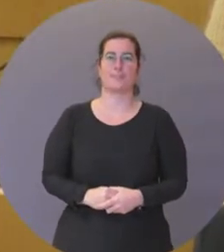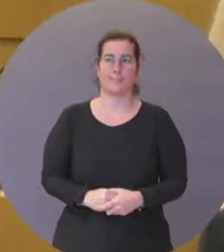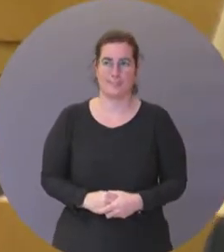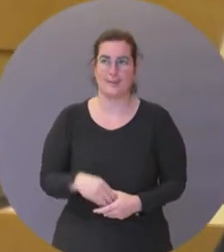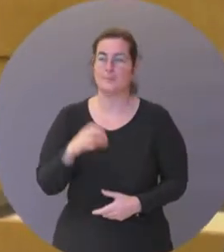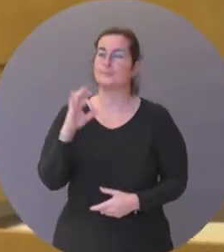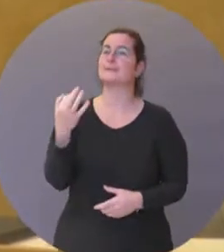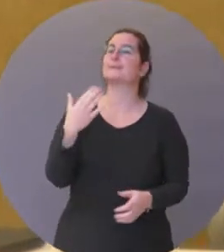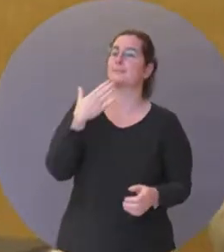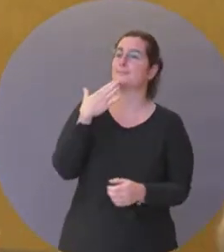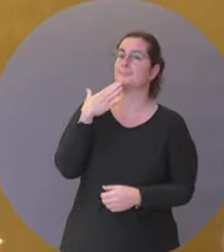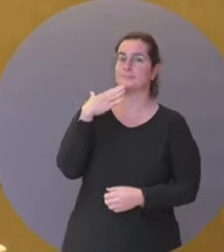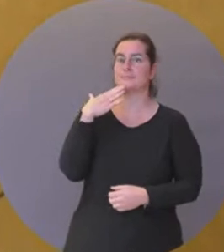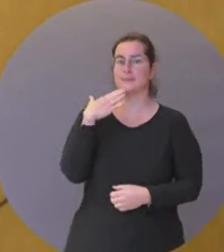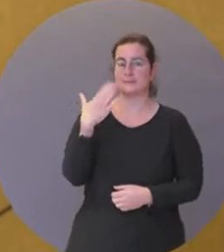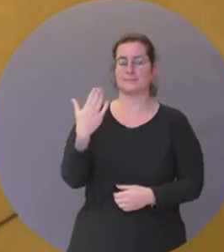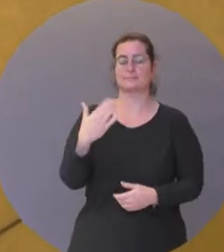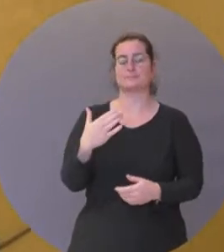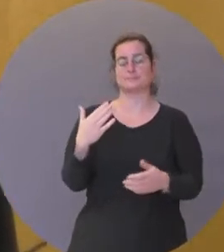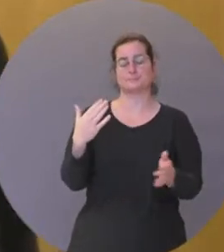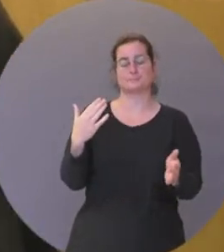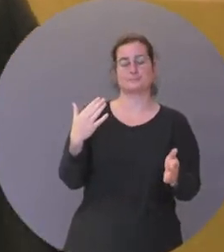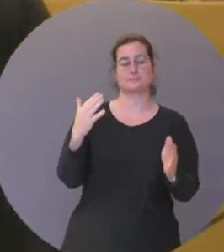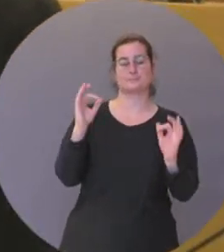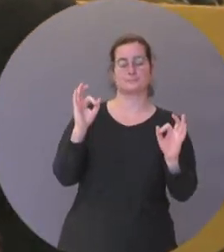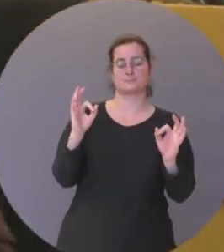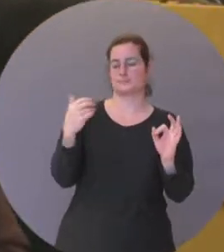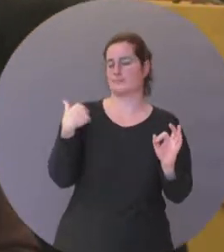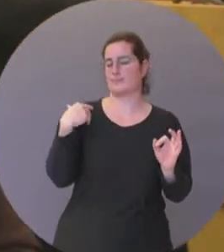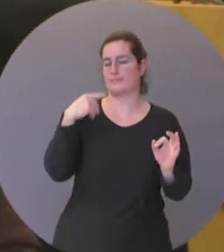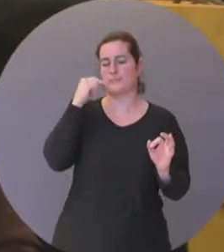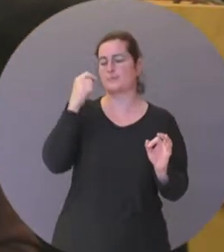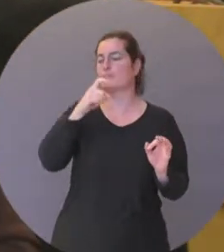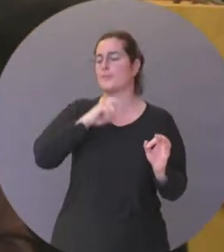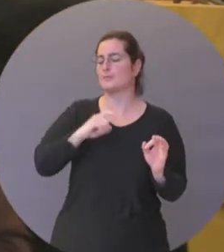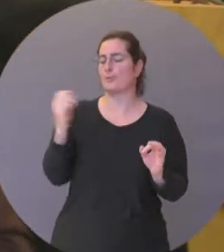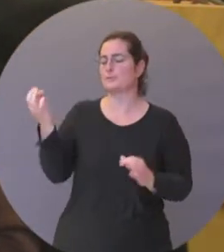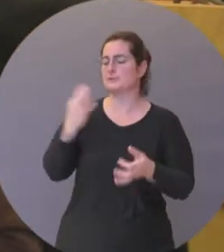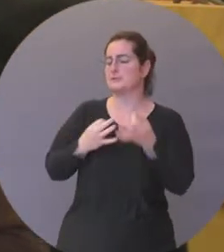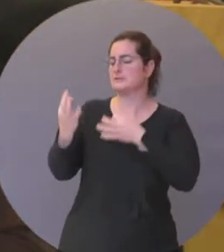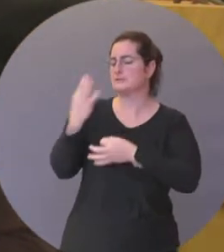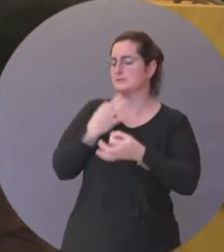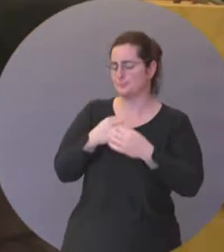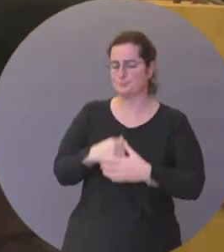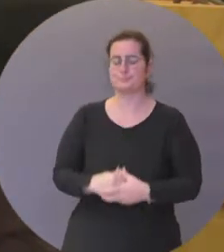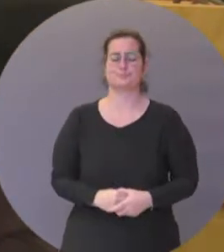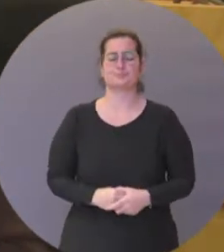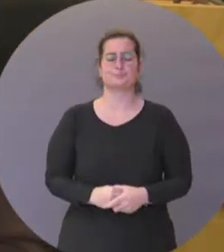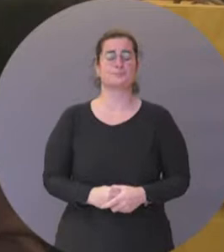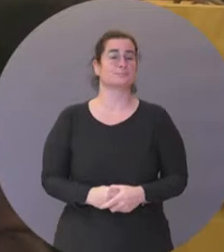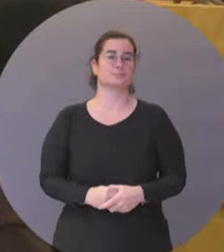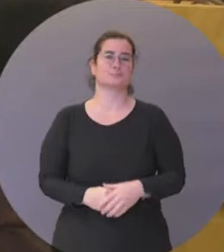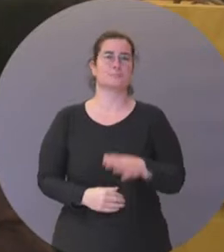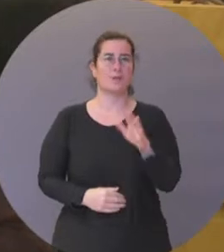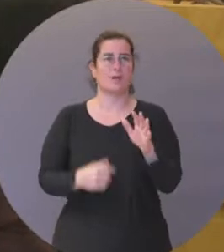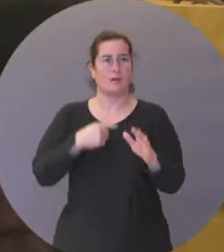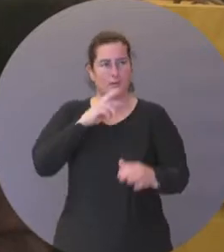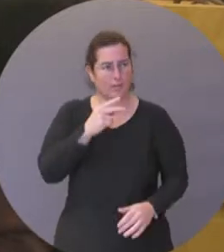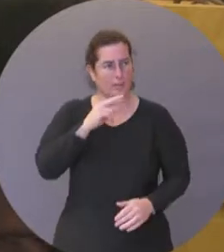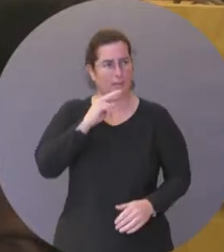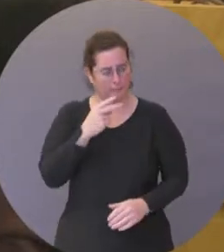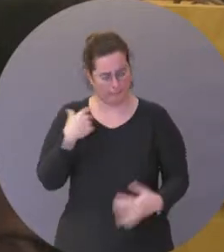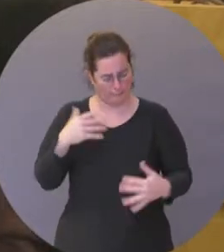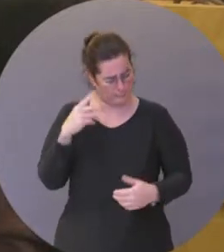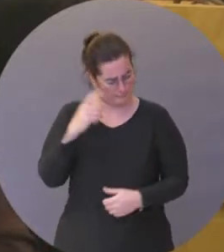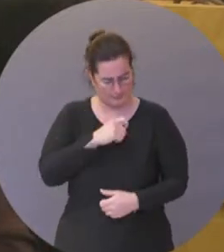réaction aux propos de Dominique métaux effectivement on ne que peu par on ne peut j'ai du mal que